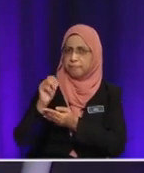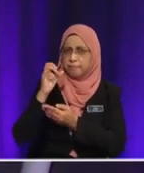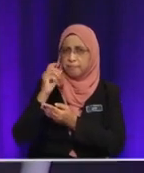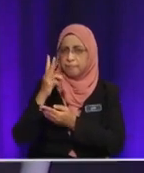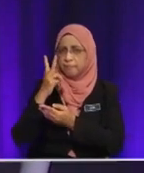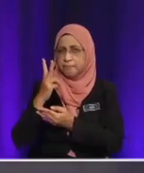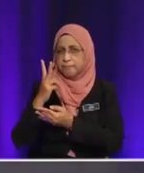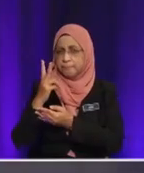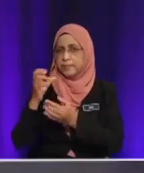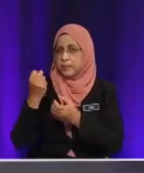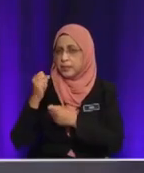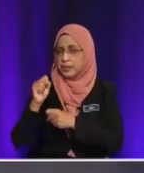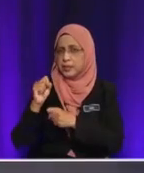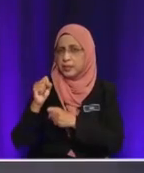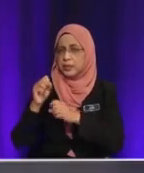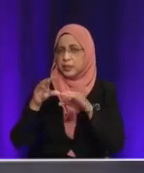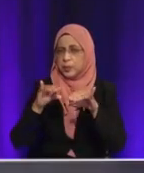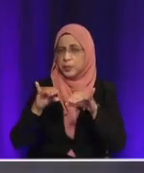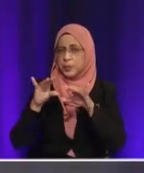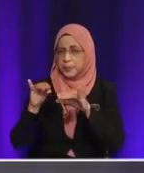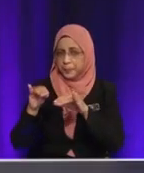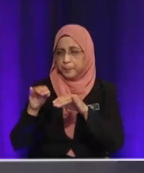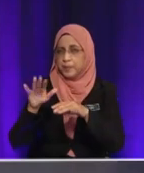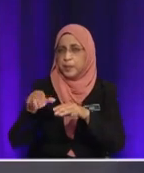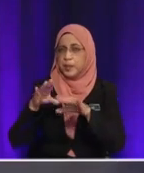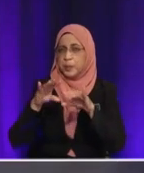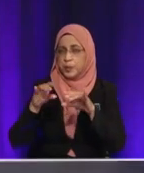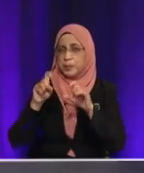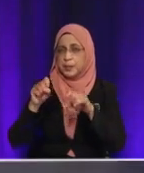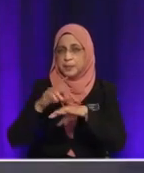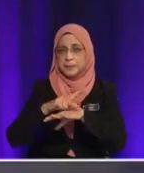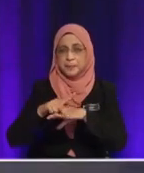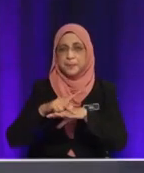dia dah ready nak urut. Okey, sedia nak urut. Tadi cikgu pesan apa? Sebelum kita nak urut, kita kena pakai